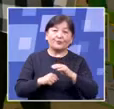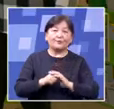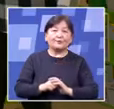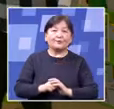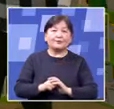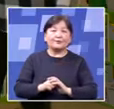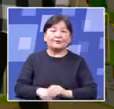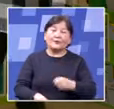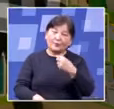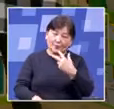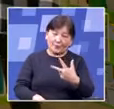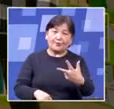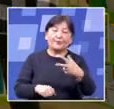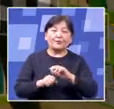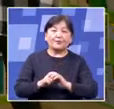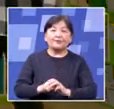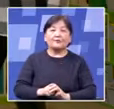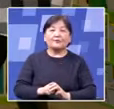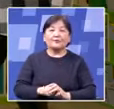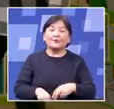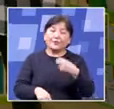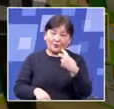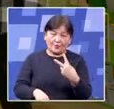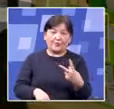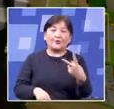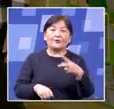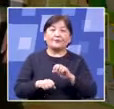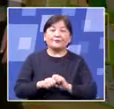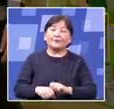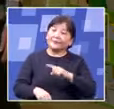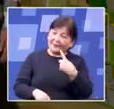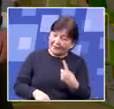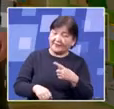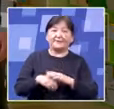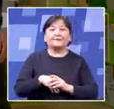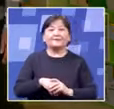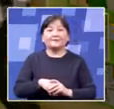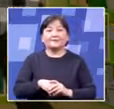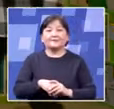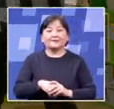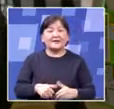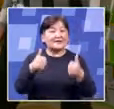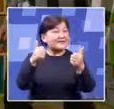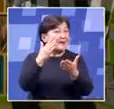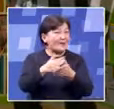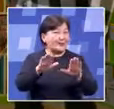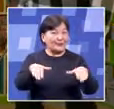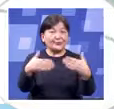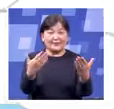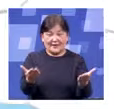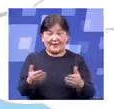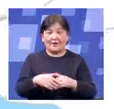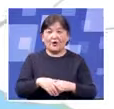4 3 2 1. Сайн байна уу